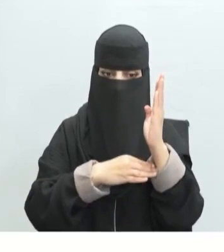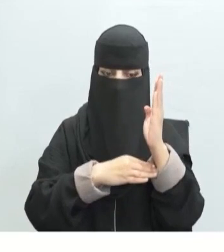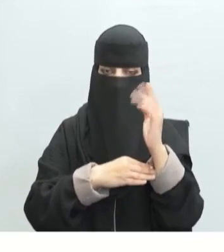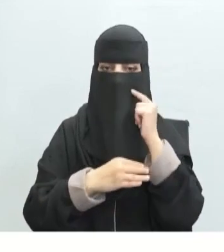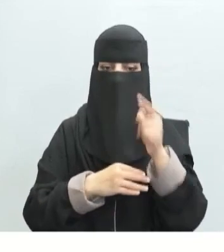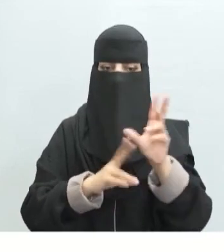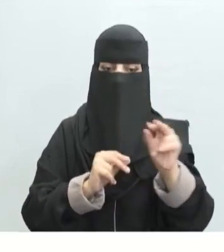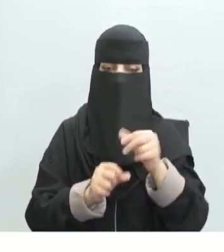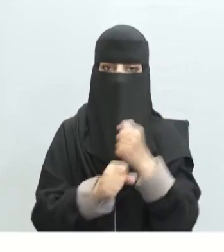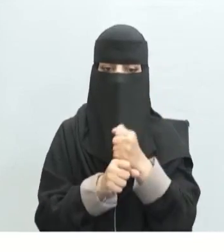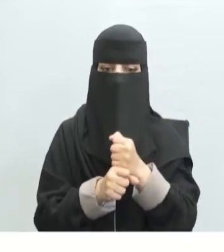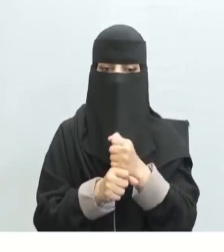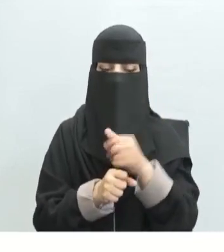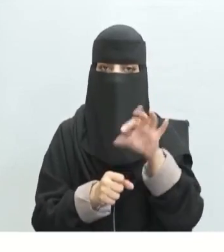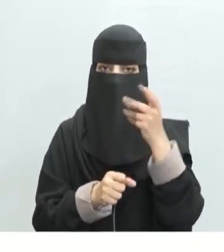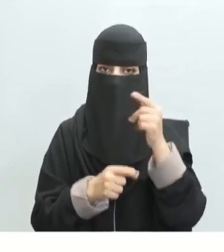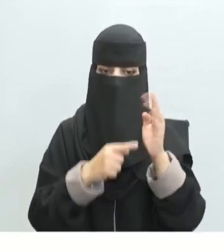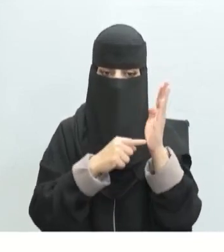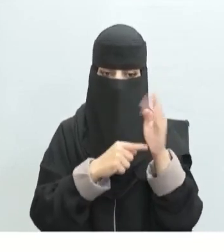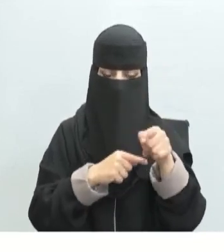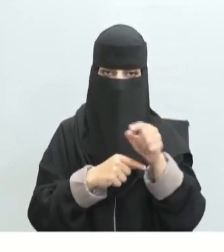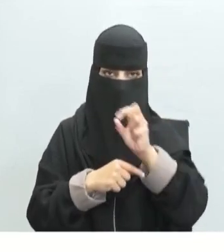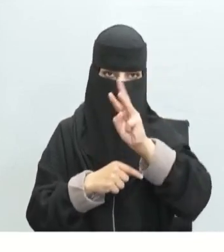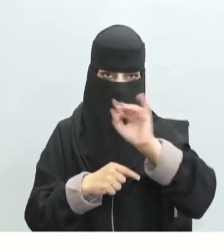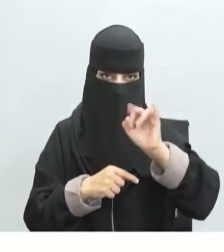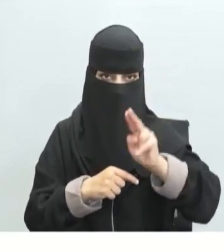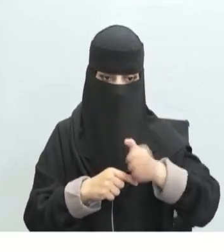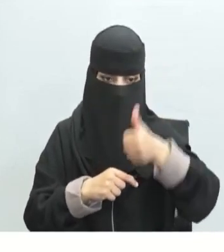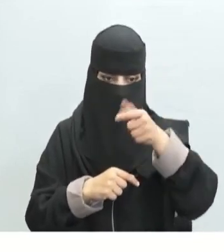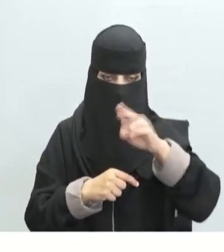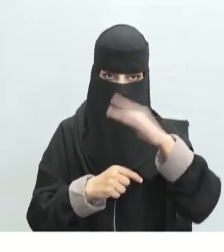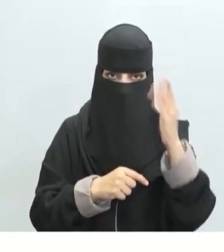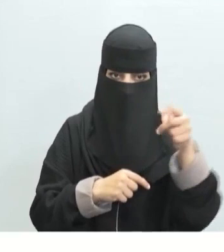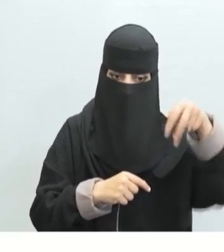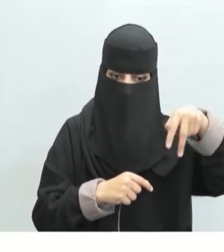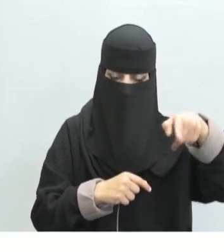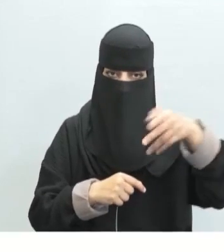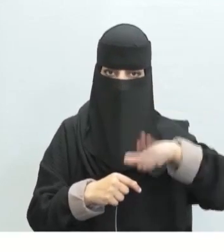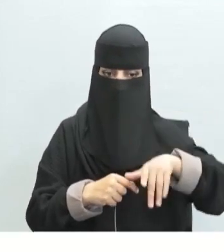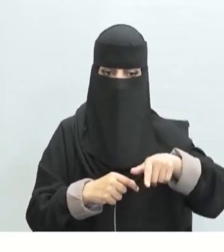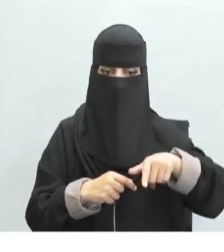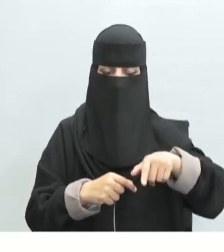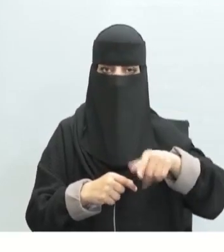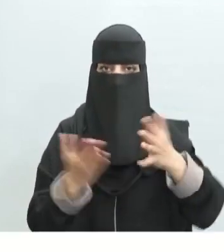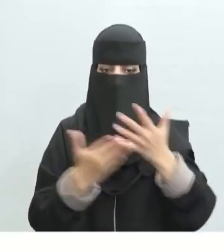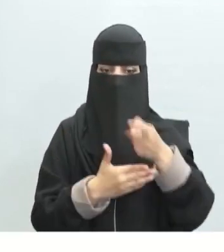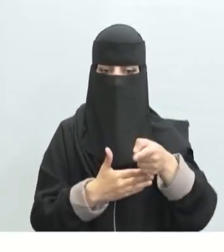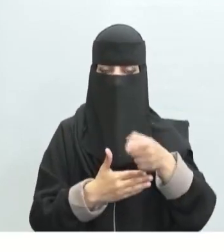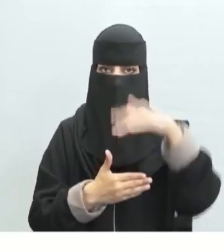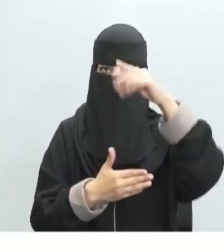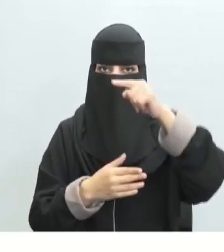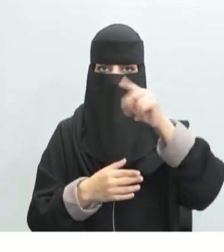قائمه بهذه الصوره وكانت هذه يتا كان هذا المقابل 8 والمجاور 15